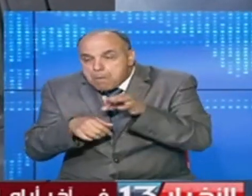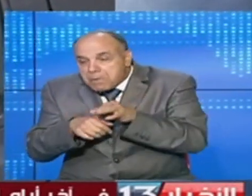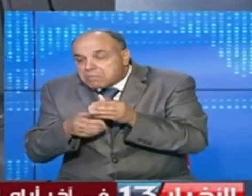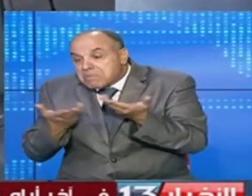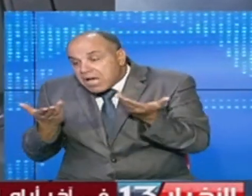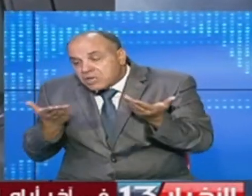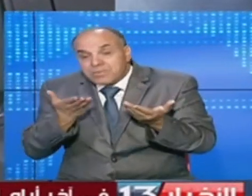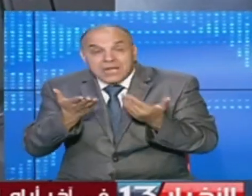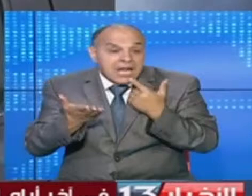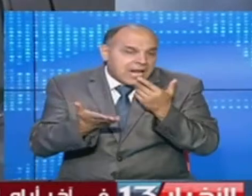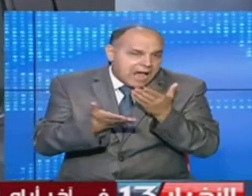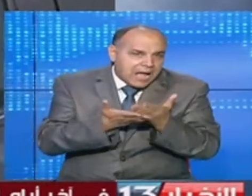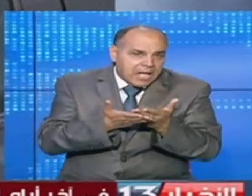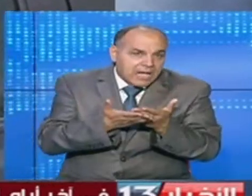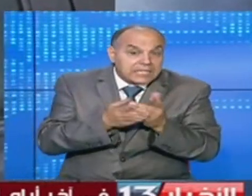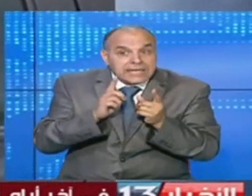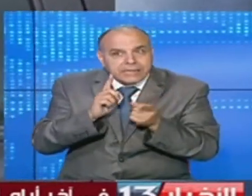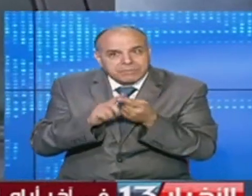الحقيقه